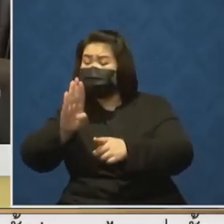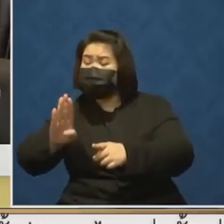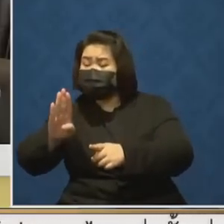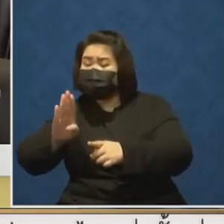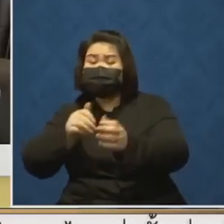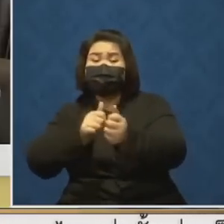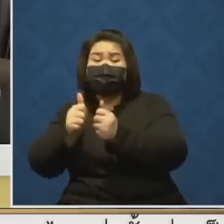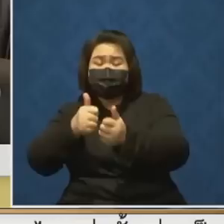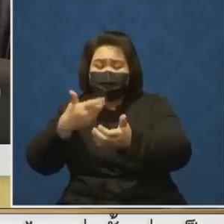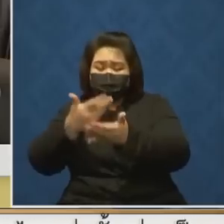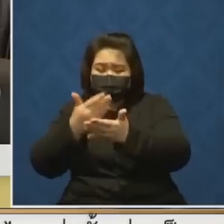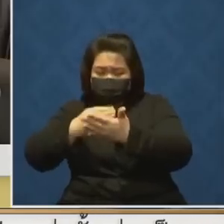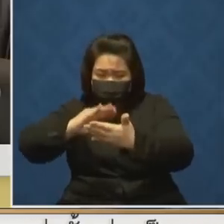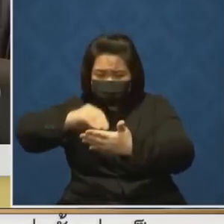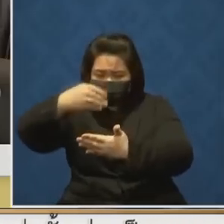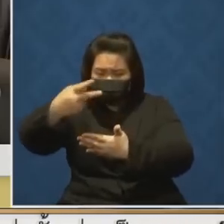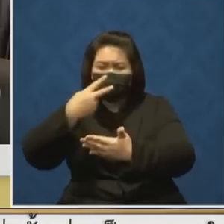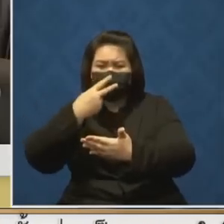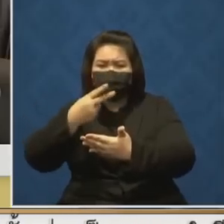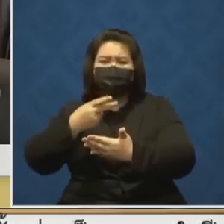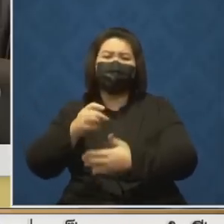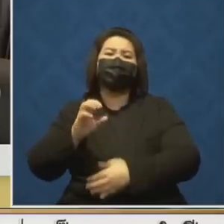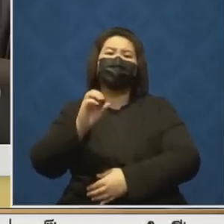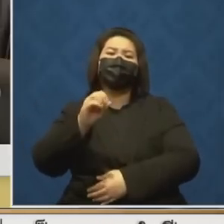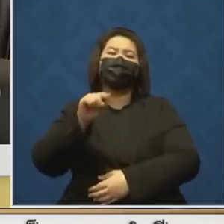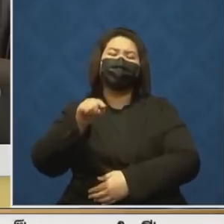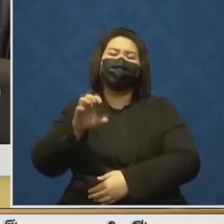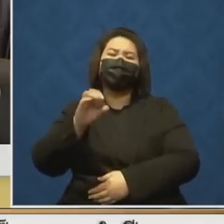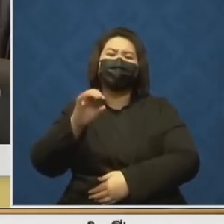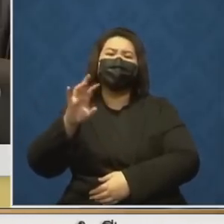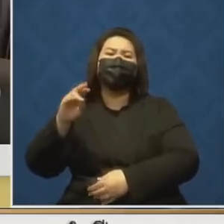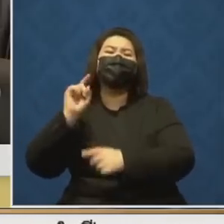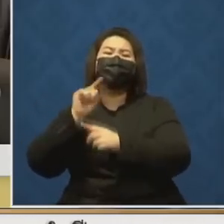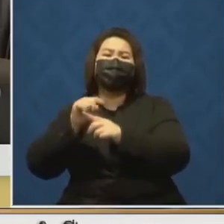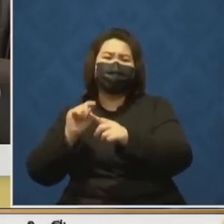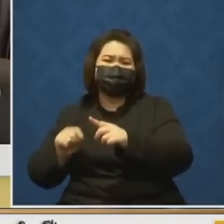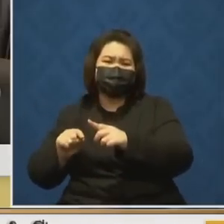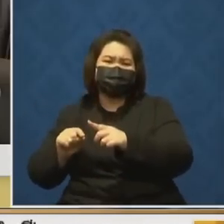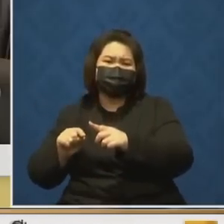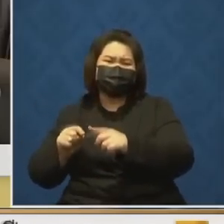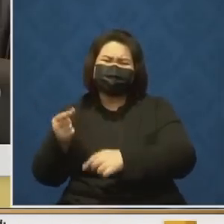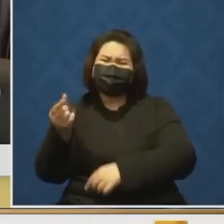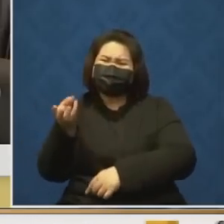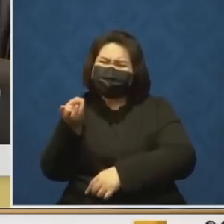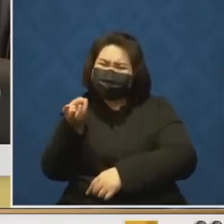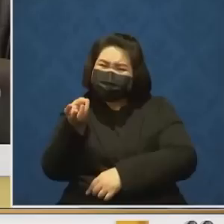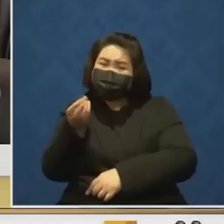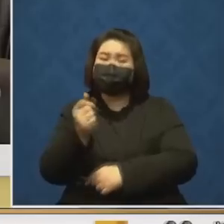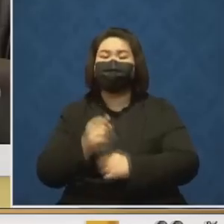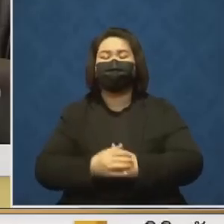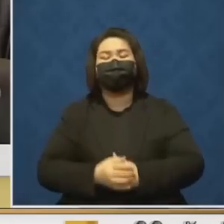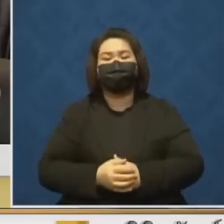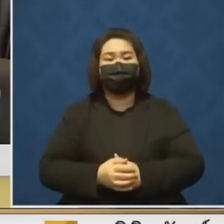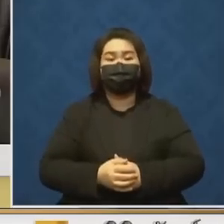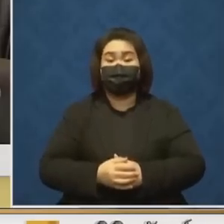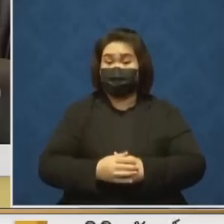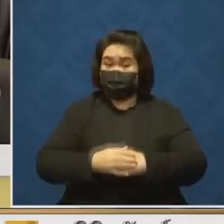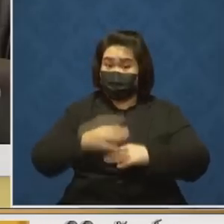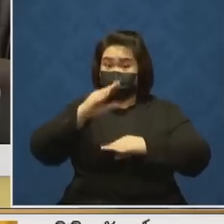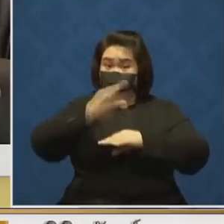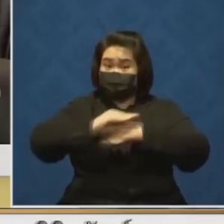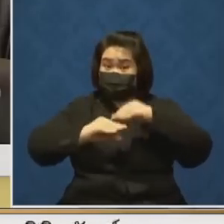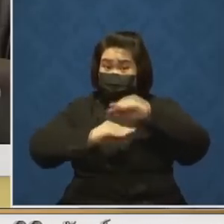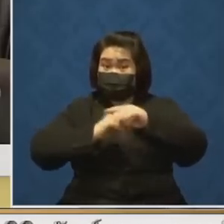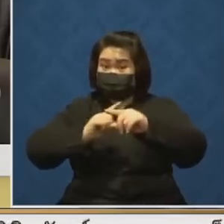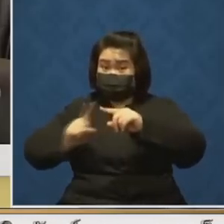านเสนอต่ำก่าราคากลางเพีง 0.07% เท่านั้นโทงการที่น่าสนใจ